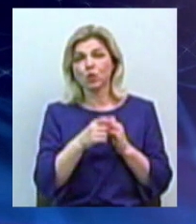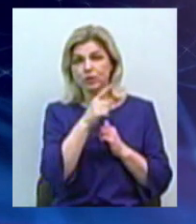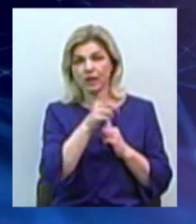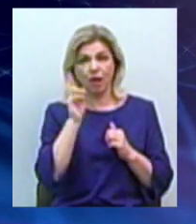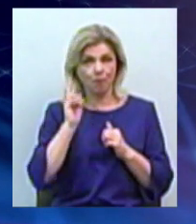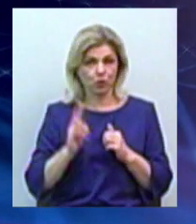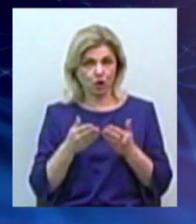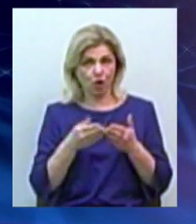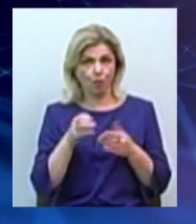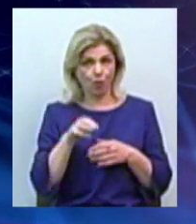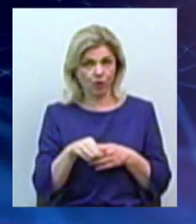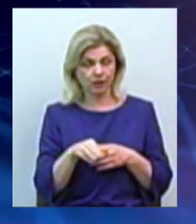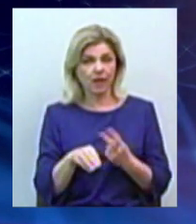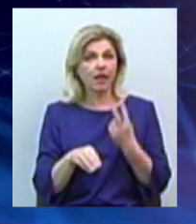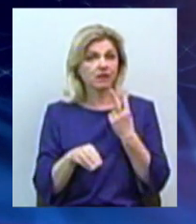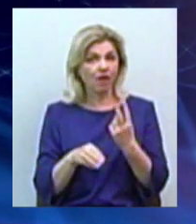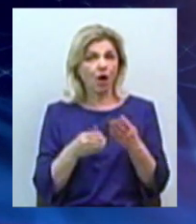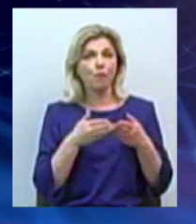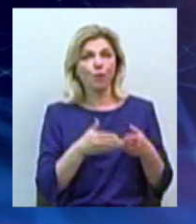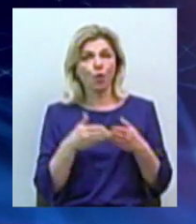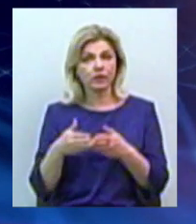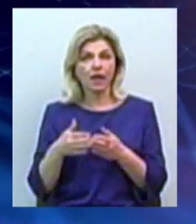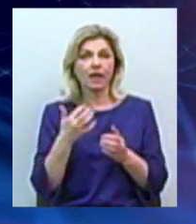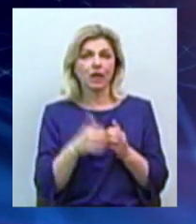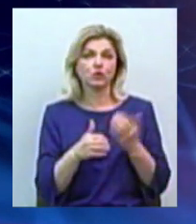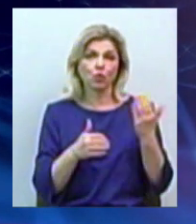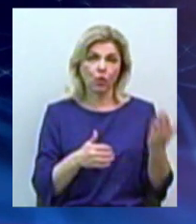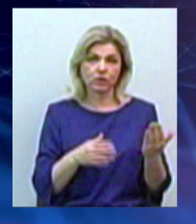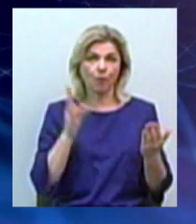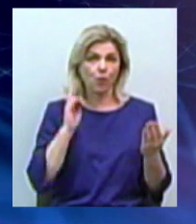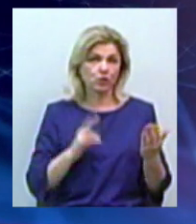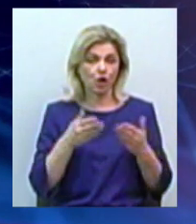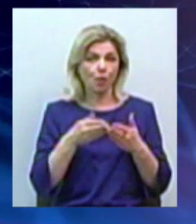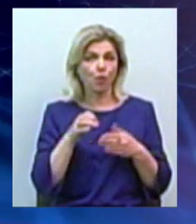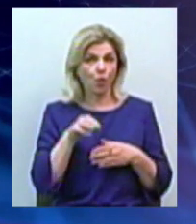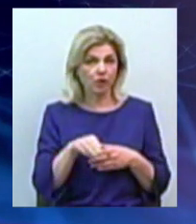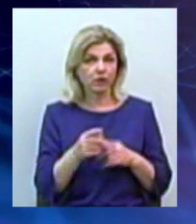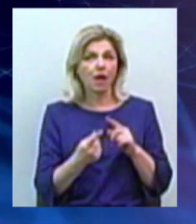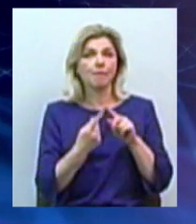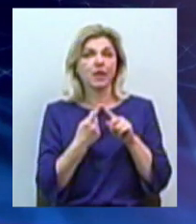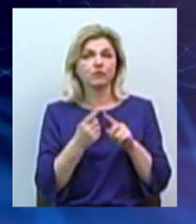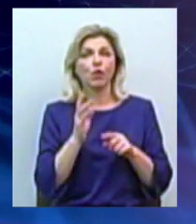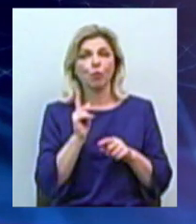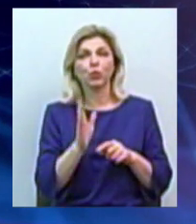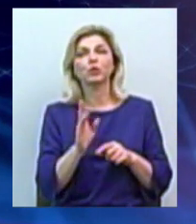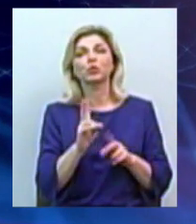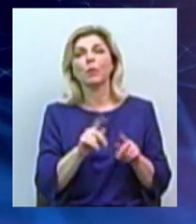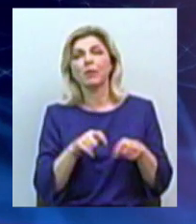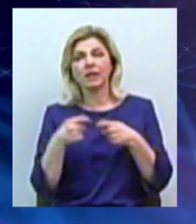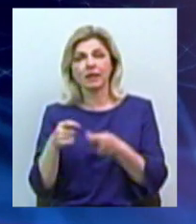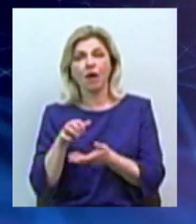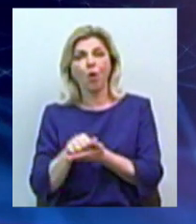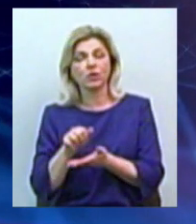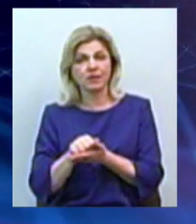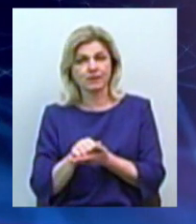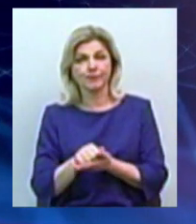саме ці два порти, порт Ольвія і Миколаєві і Херсонський морський порт, стали першою парою, яку планують передати в концесію. Сказав, що бажаючи отримати